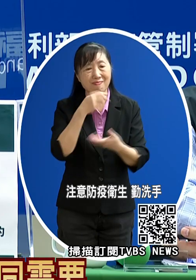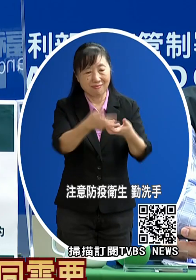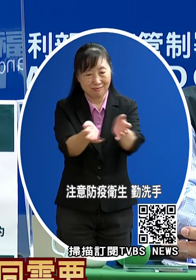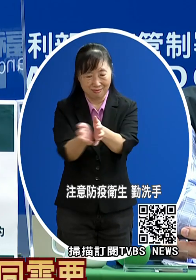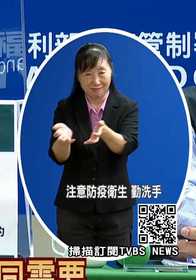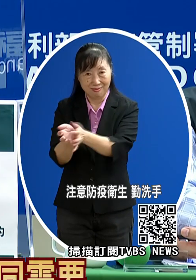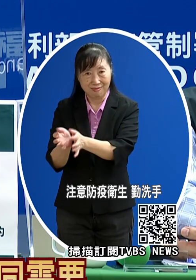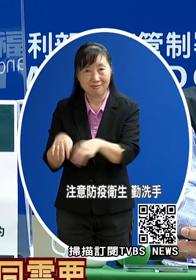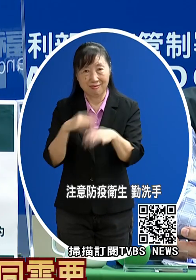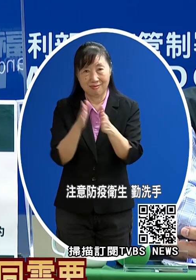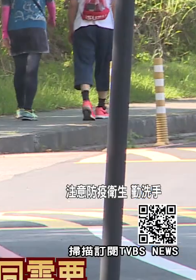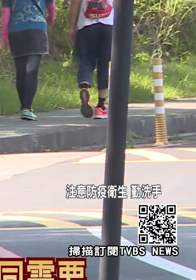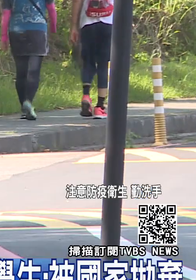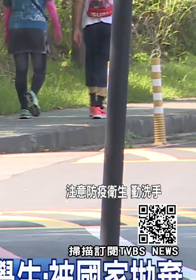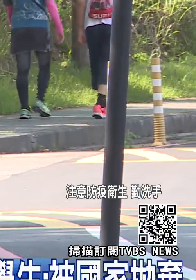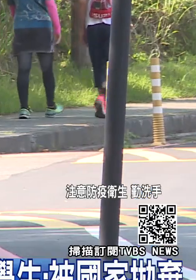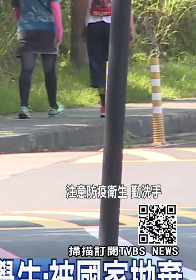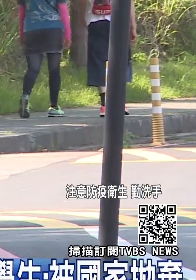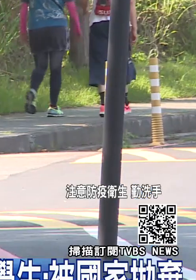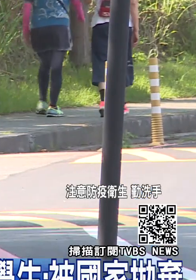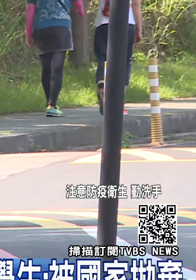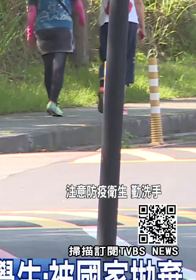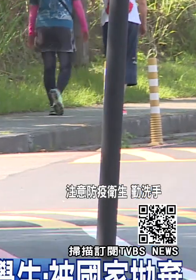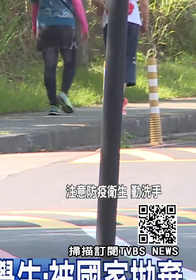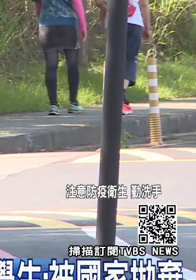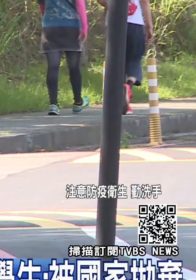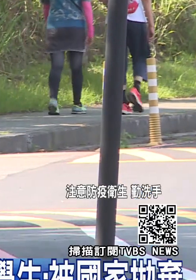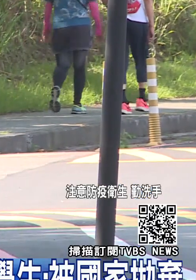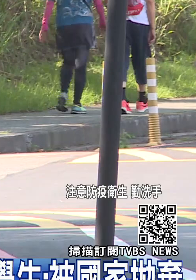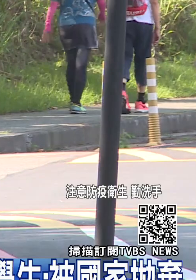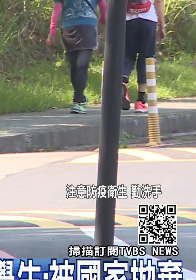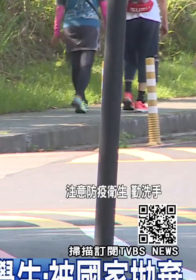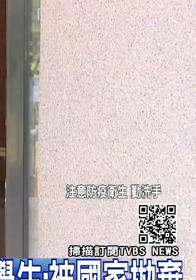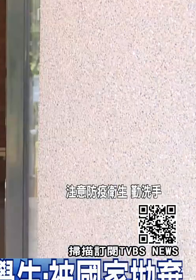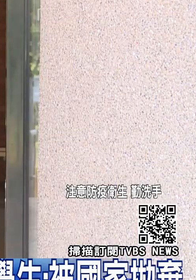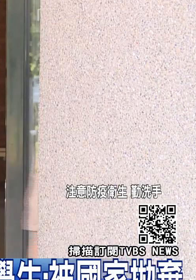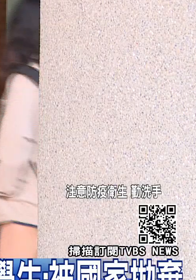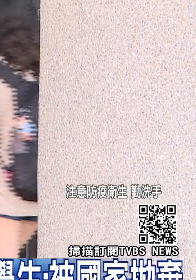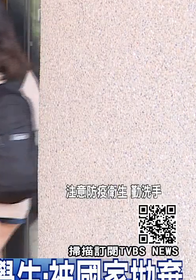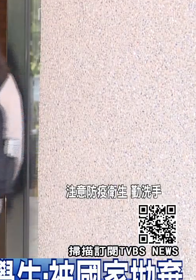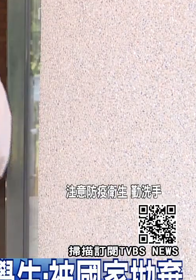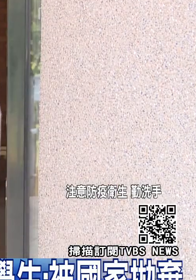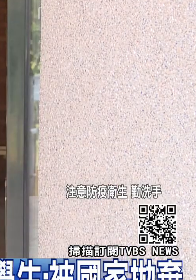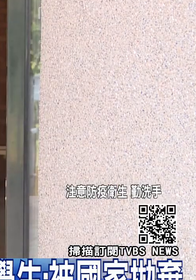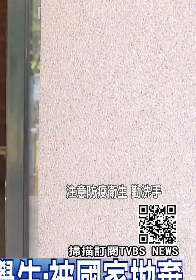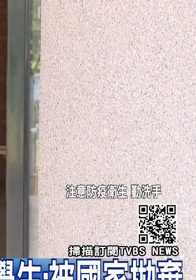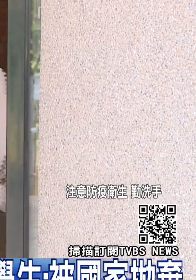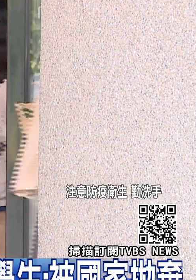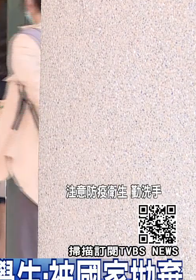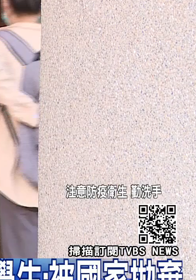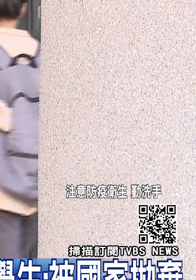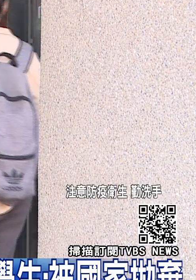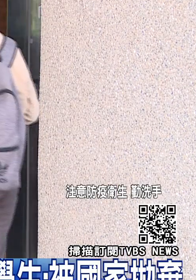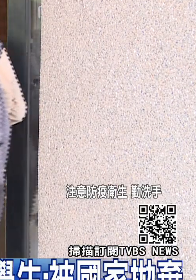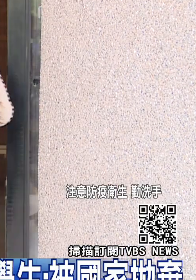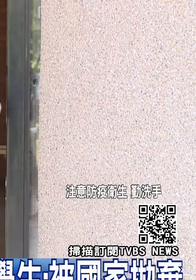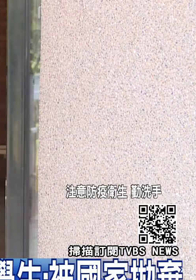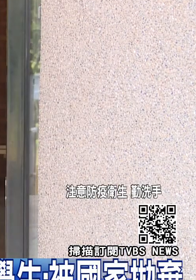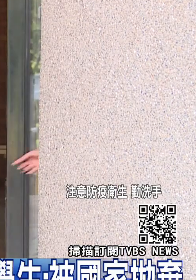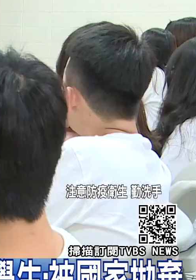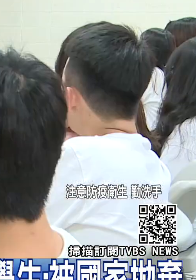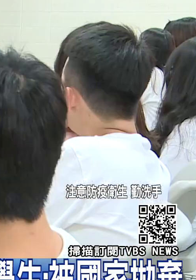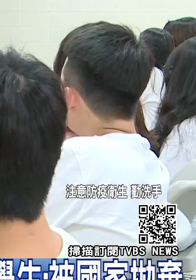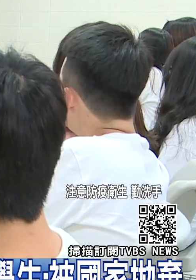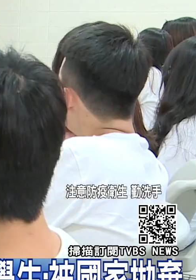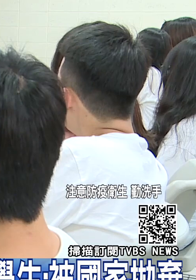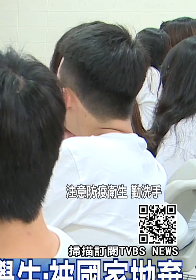一个年龄层不同的需要。 19岁国内有24万多人，这些学生敬陪末座，不少长者接种满10周，第二剂也